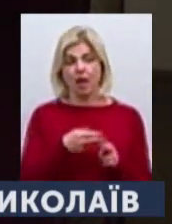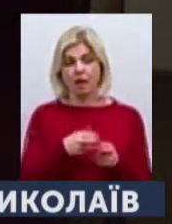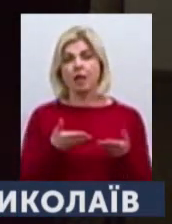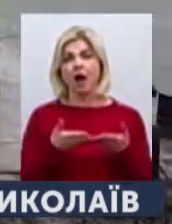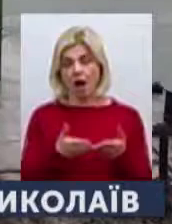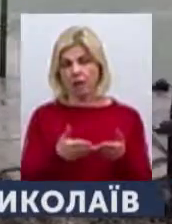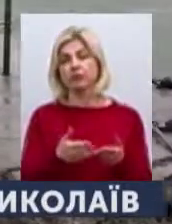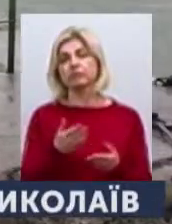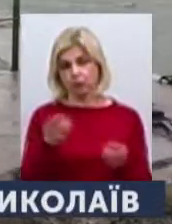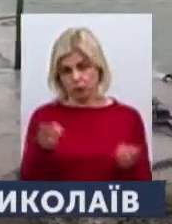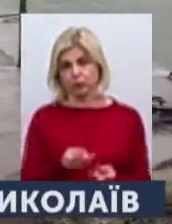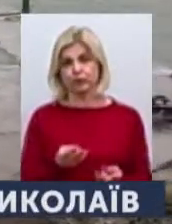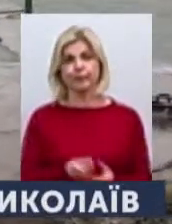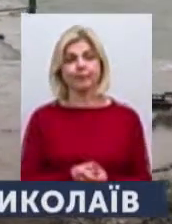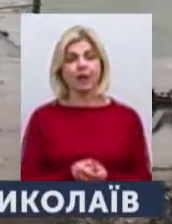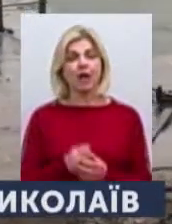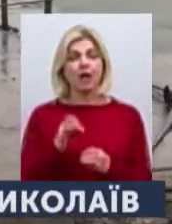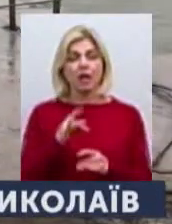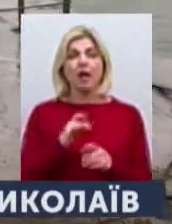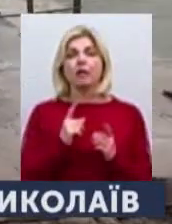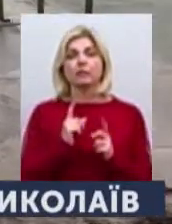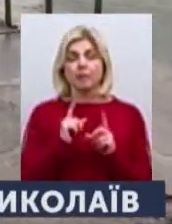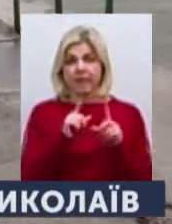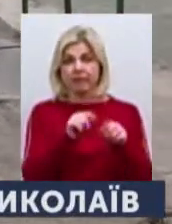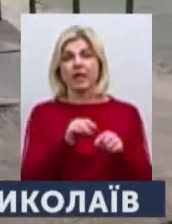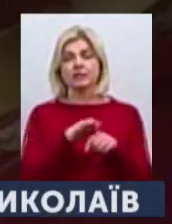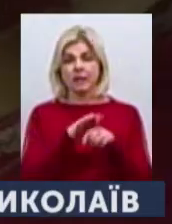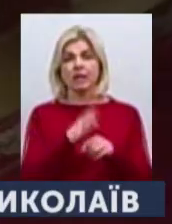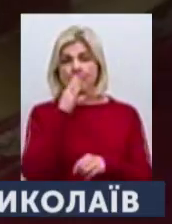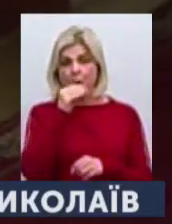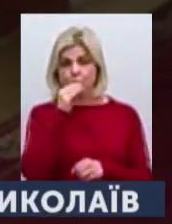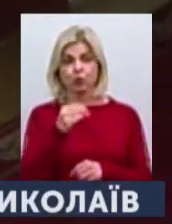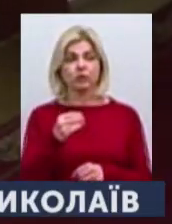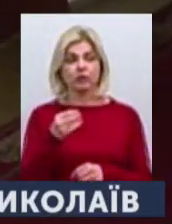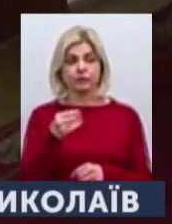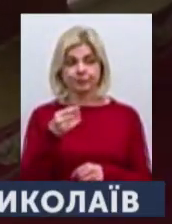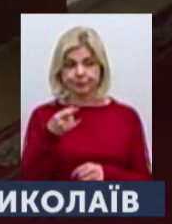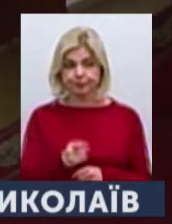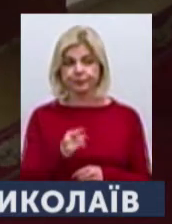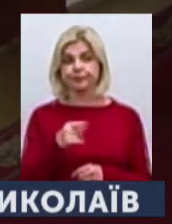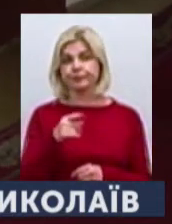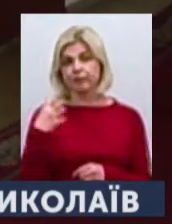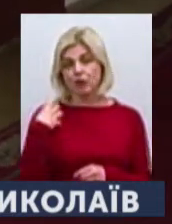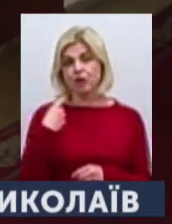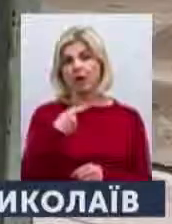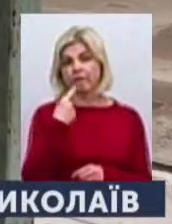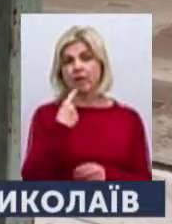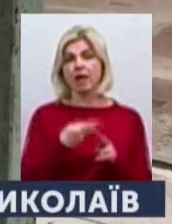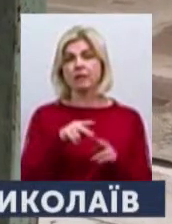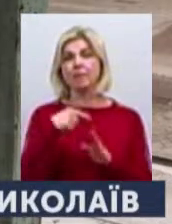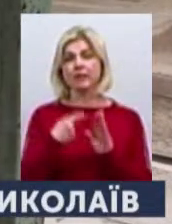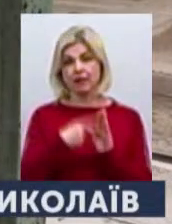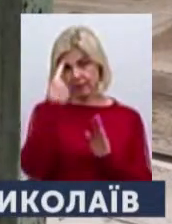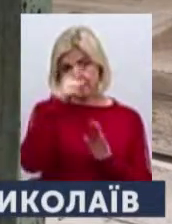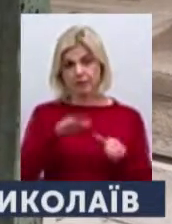великий попит. Щодо підвезення маршрутним таксі людей до пірсів, Дмитро Попов каже, питання ще не ініціювали. Однак вже сьогодні